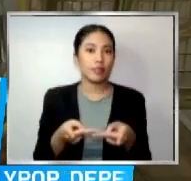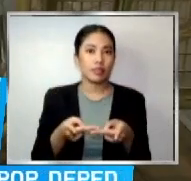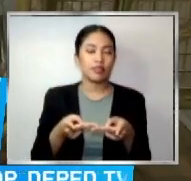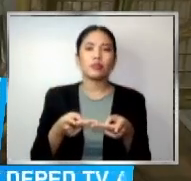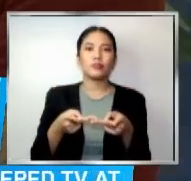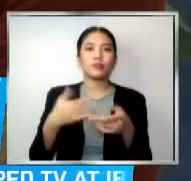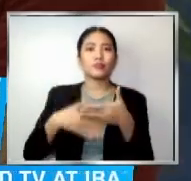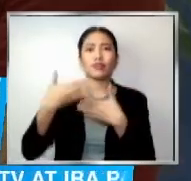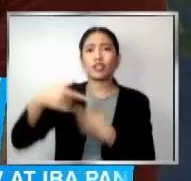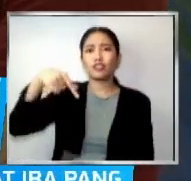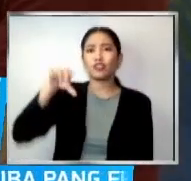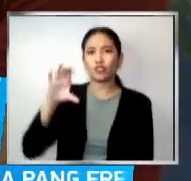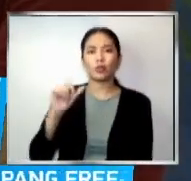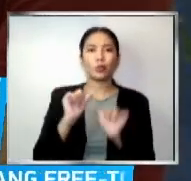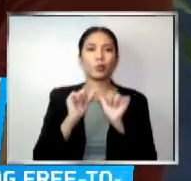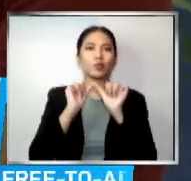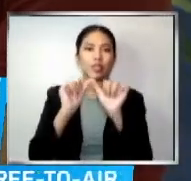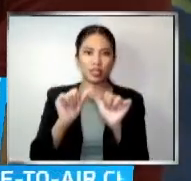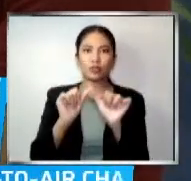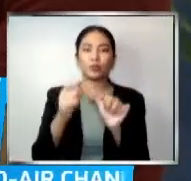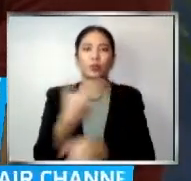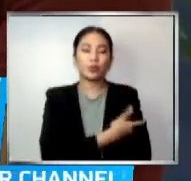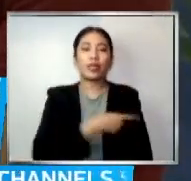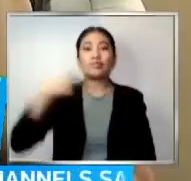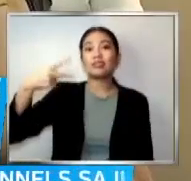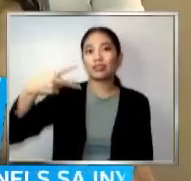dose ng CoronaVac dahil pinaglaanan daw talaga nila ito ng